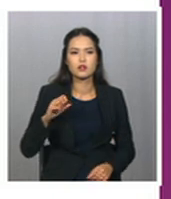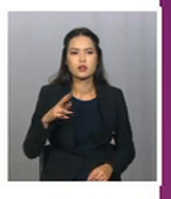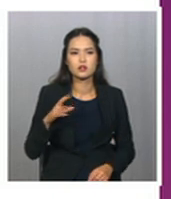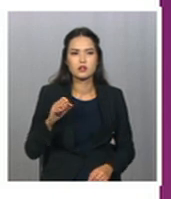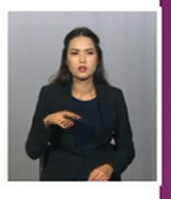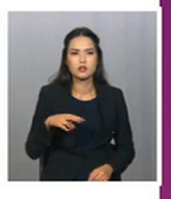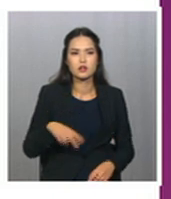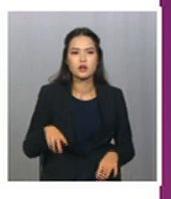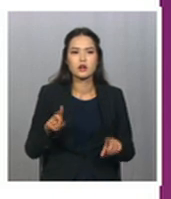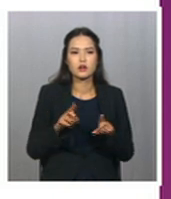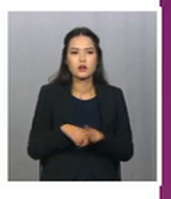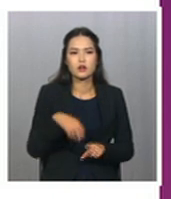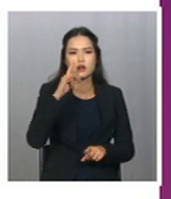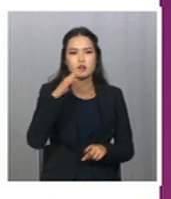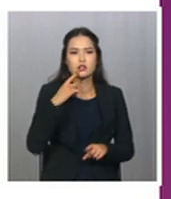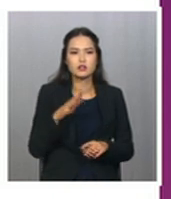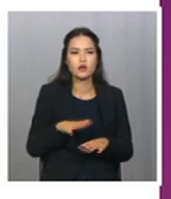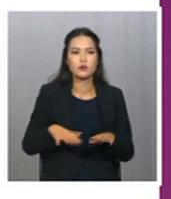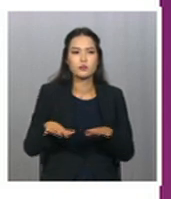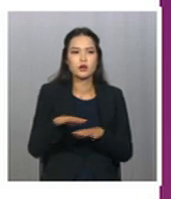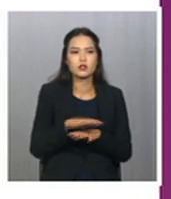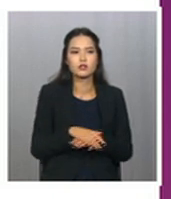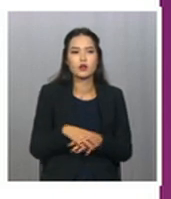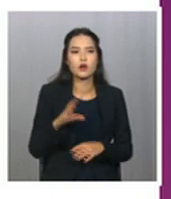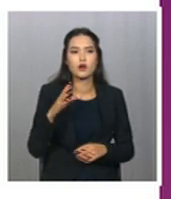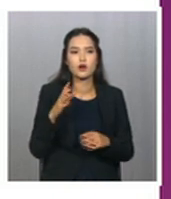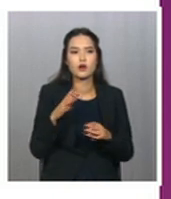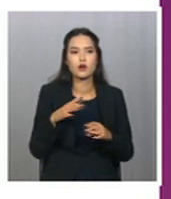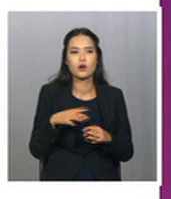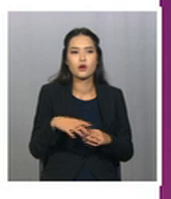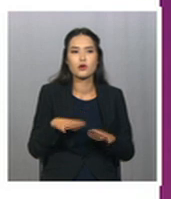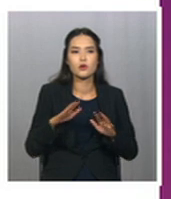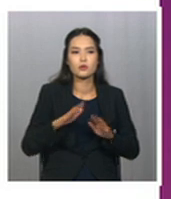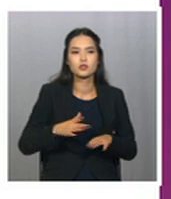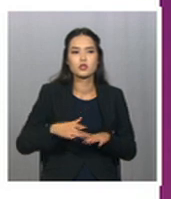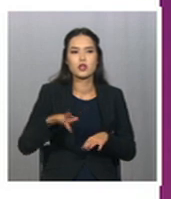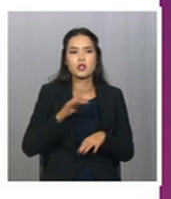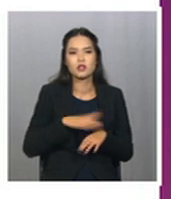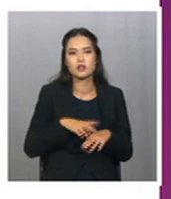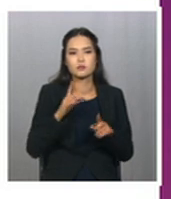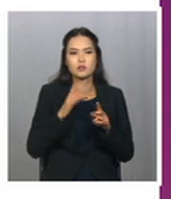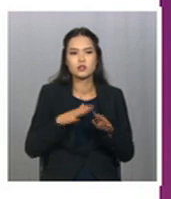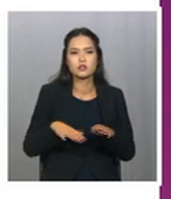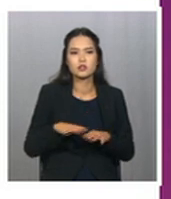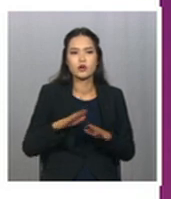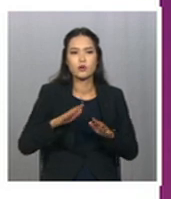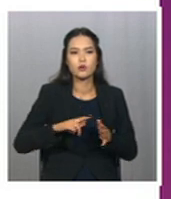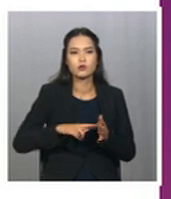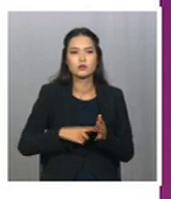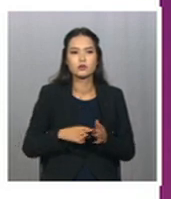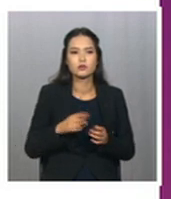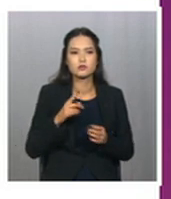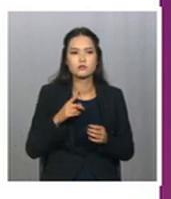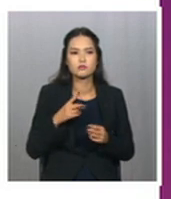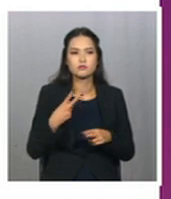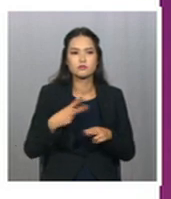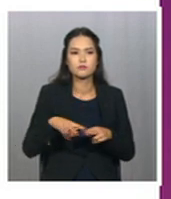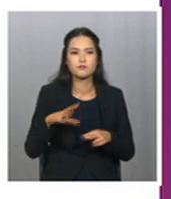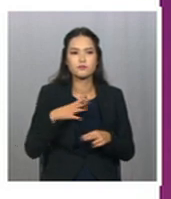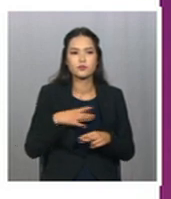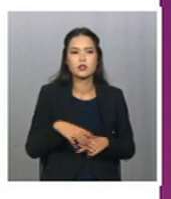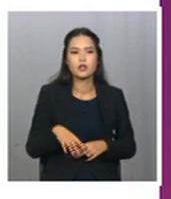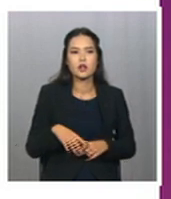Осылайша Қазақстан аумағындағы отырықшы қалалық мәдениетке орны толмас зиянын тигізді.